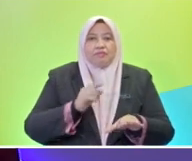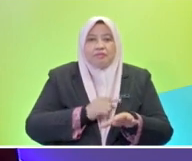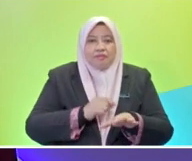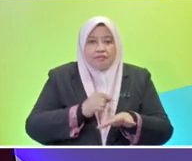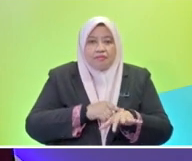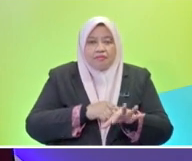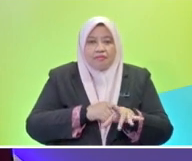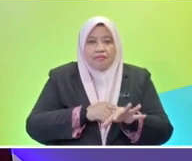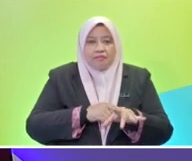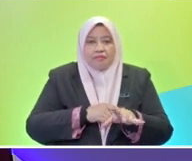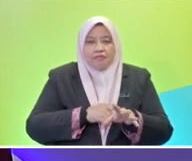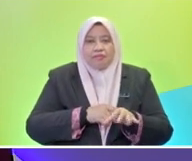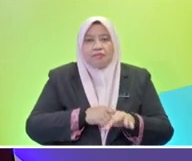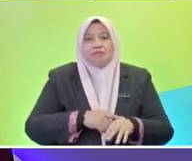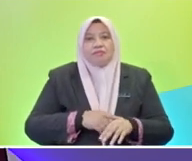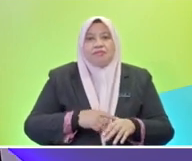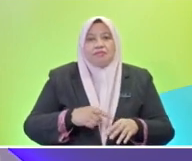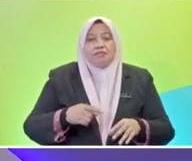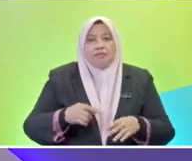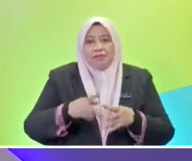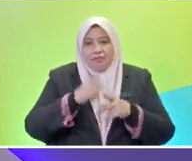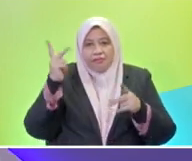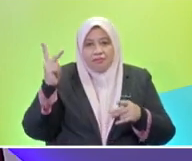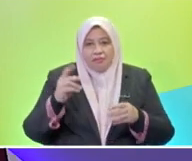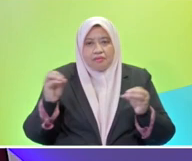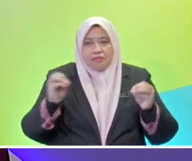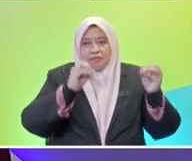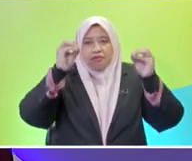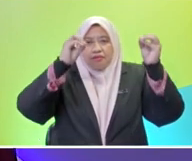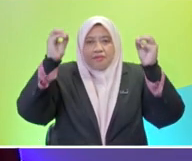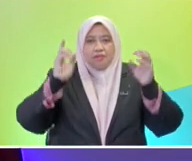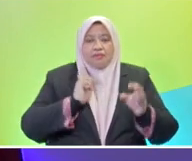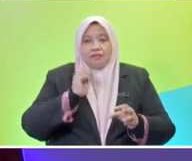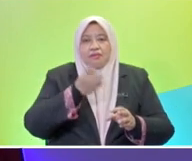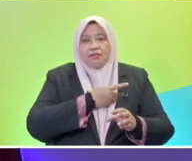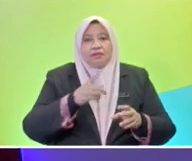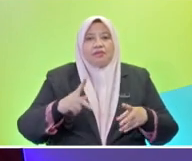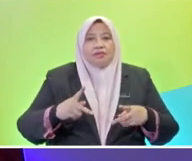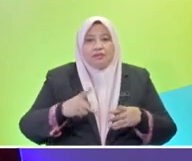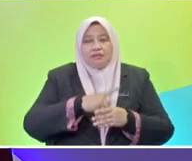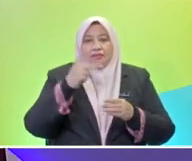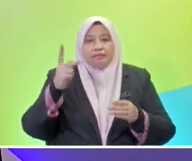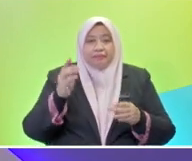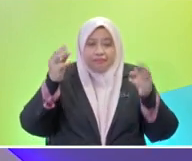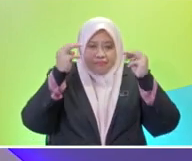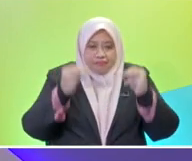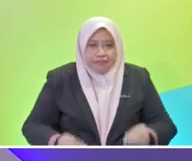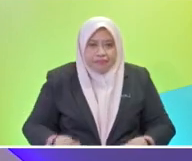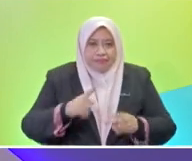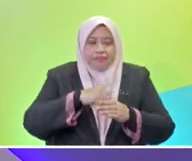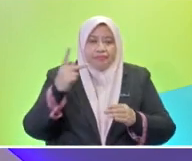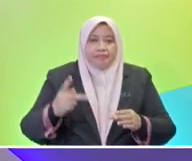membebaskan gas oksigen. Okay. Kita mengeluarkan karbon dioksida. Kita sedut